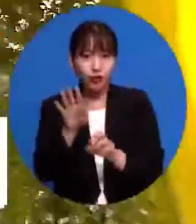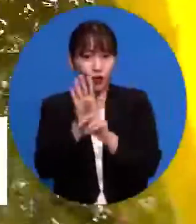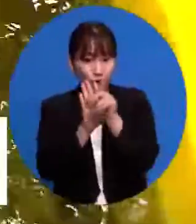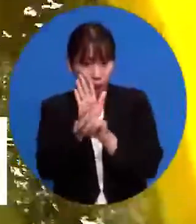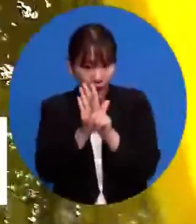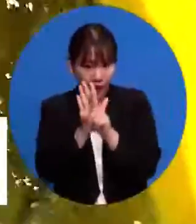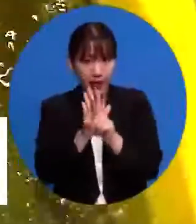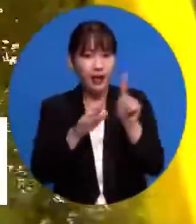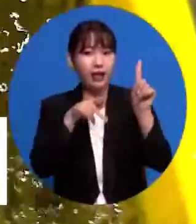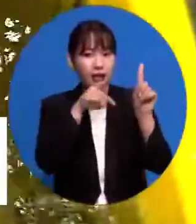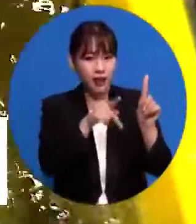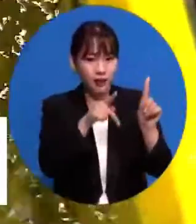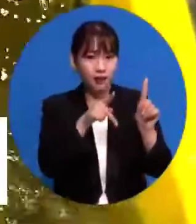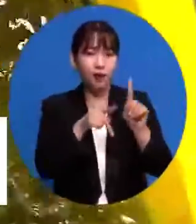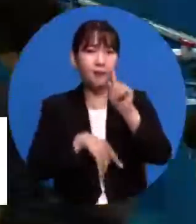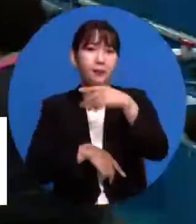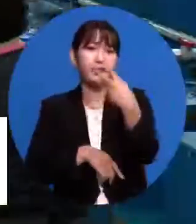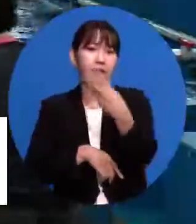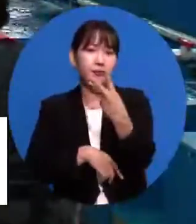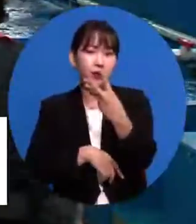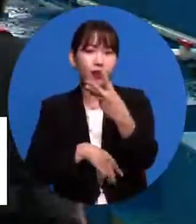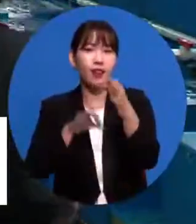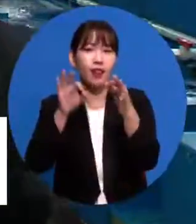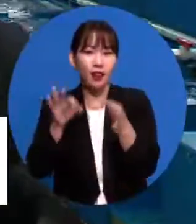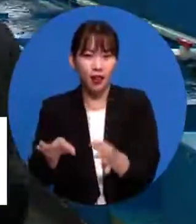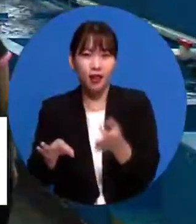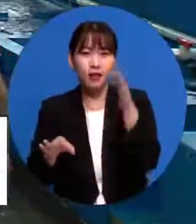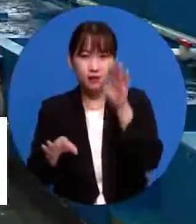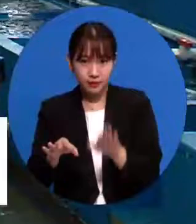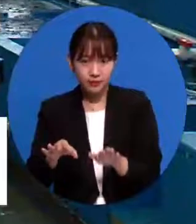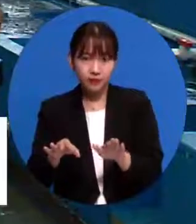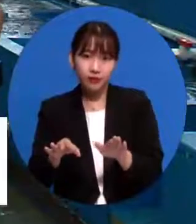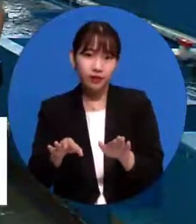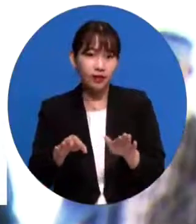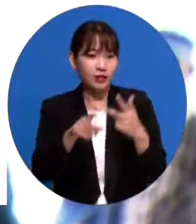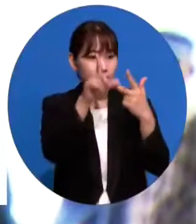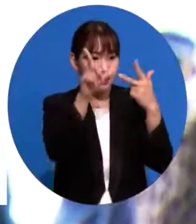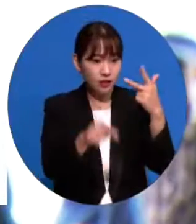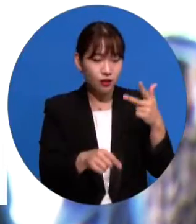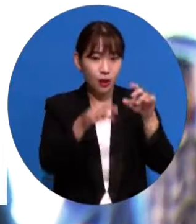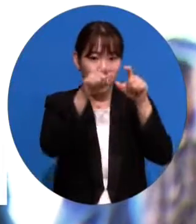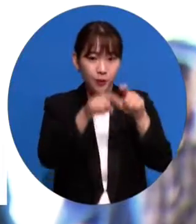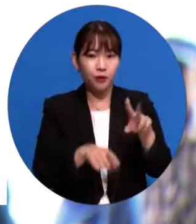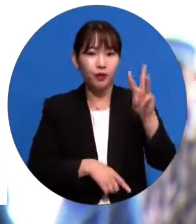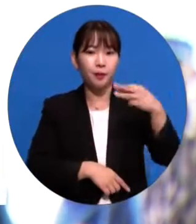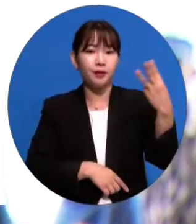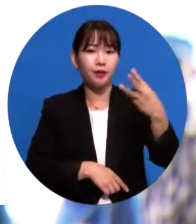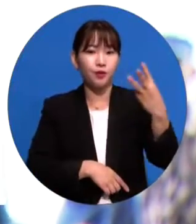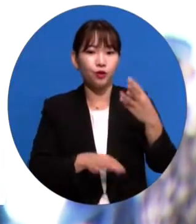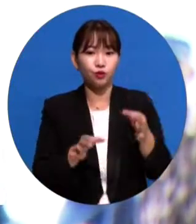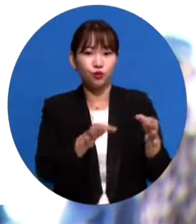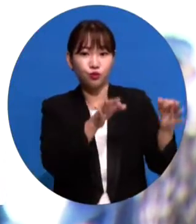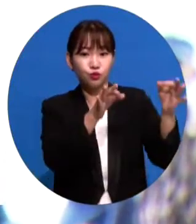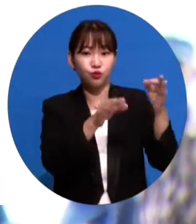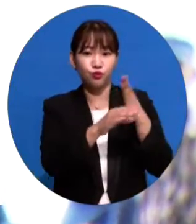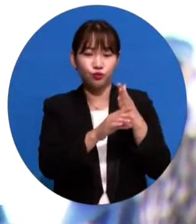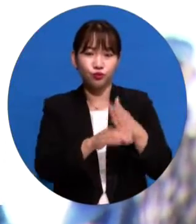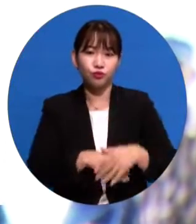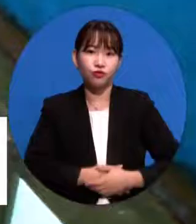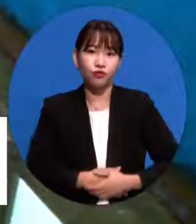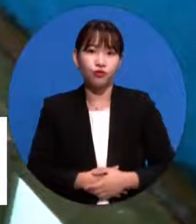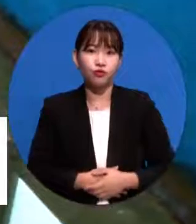가격은 1kg에 13,000원대로 약세를 보여왔지만 7월에는 평균 33,000원 선을 웃돌고